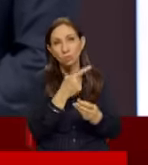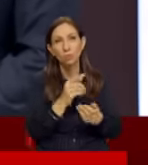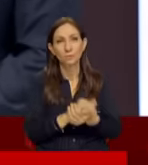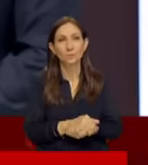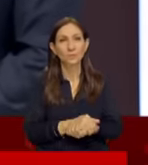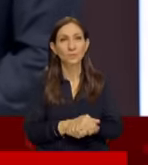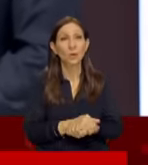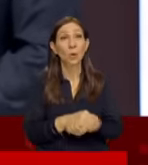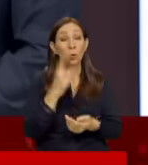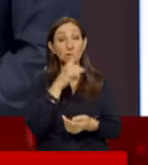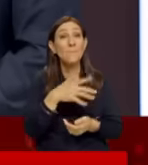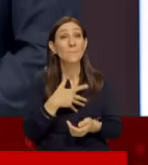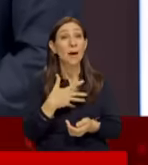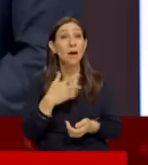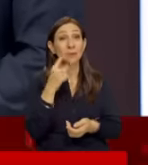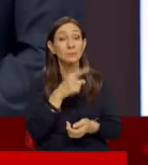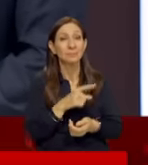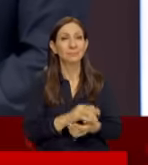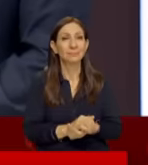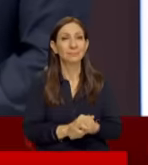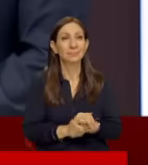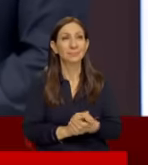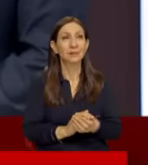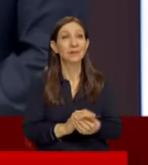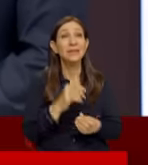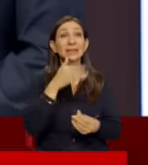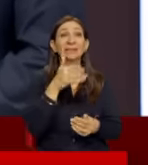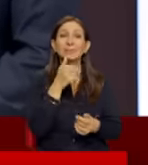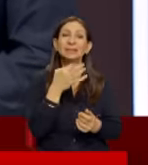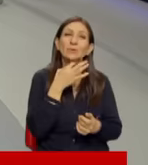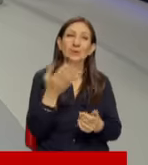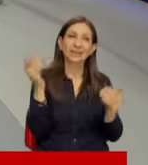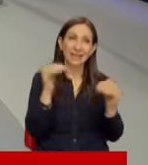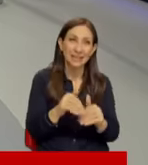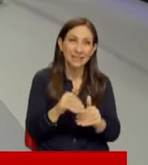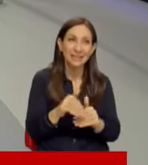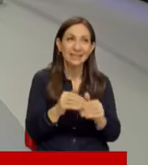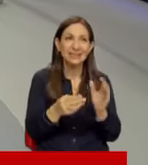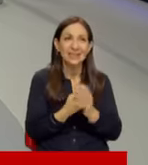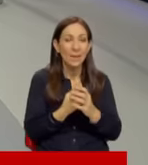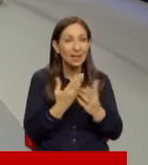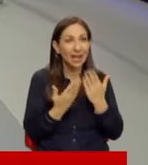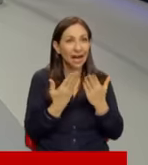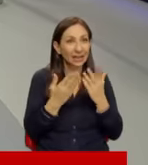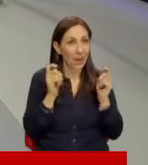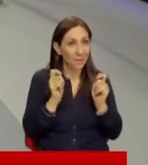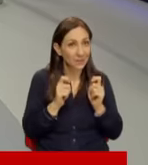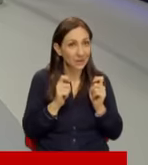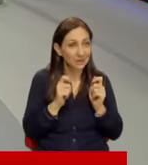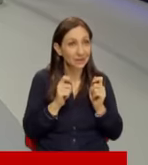şey. Onun için özellikle merak ediyordum. Deniz abi teşekkür ederiz. Geldin, sabah değerlendirmelerde